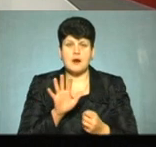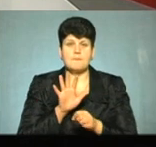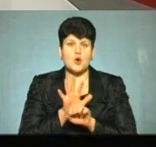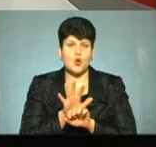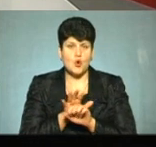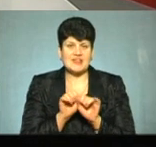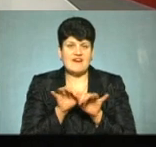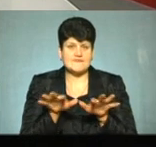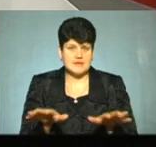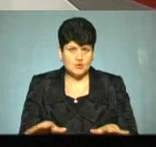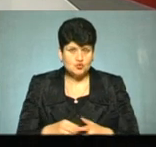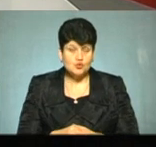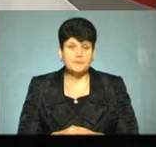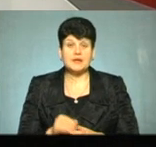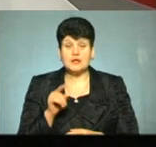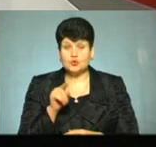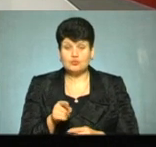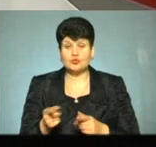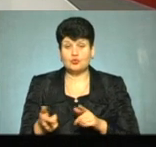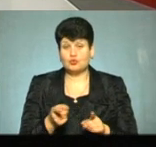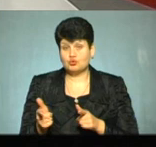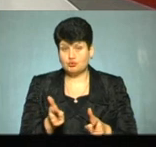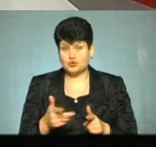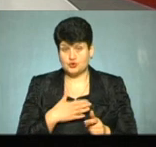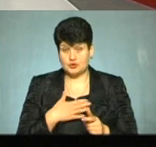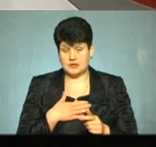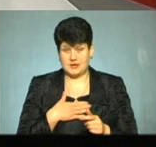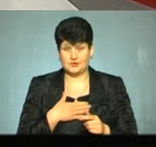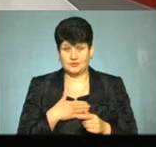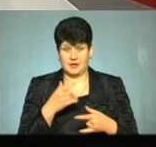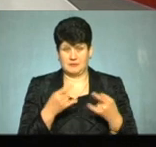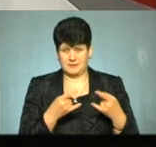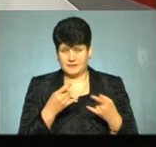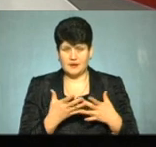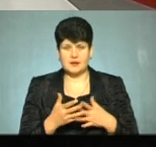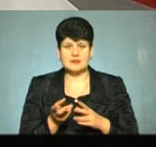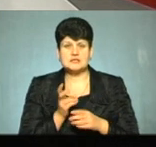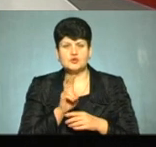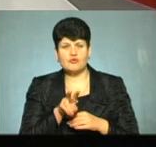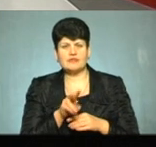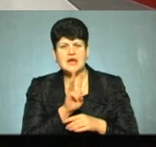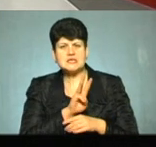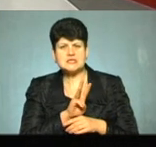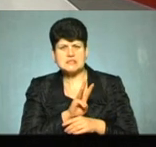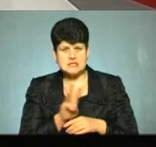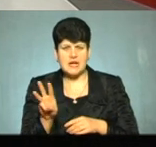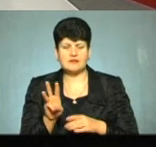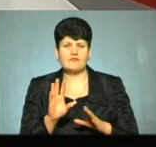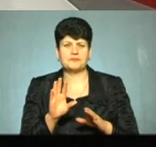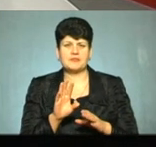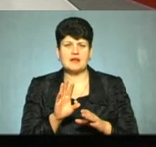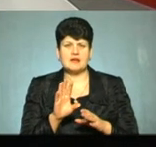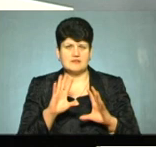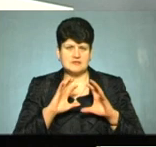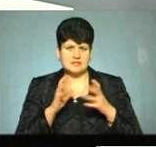і світовою загрозою. І, власне, сьогодні, готуючись до нашого ефіру, я зайшов на сайт Всесвітньої організації охорони здоров'я, де вони